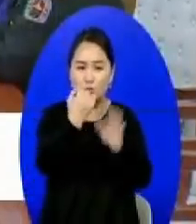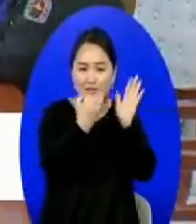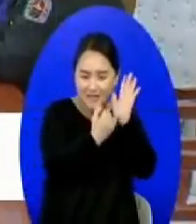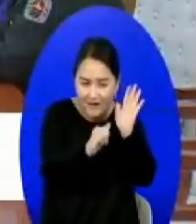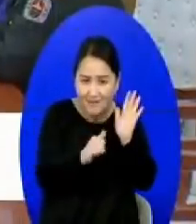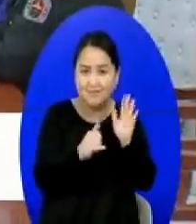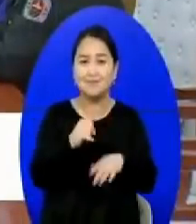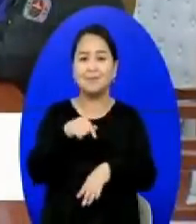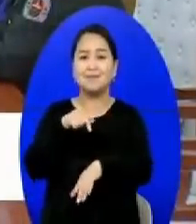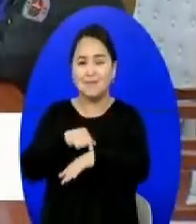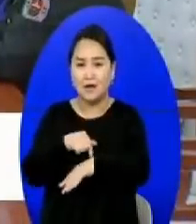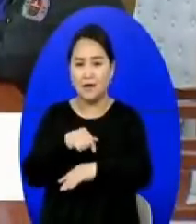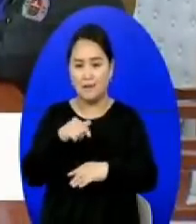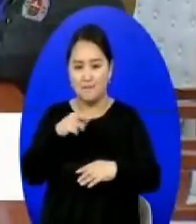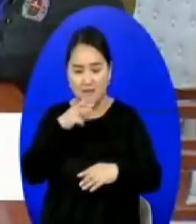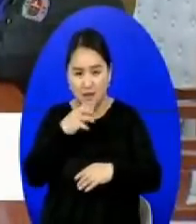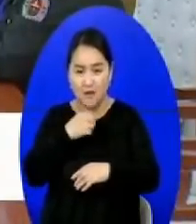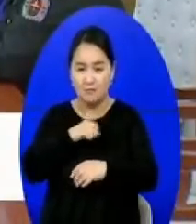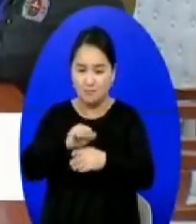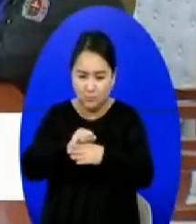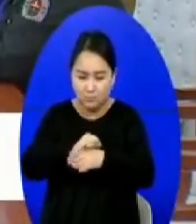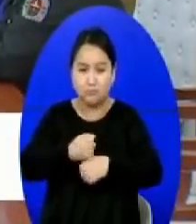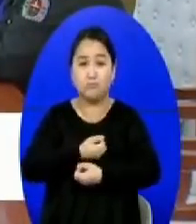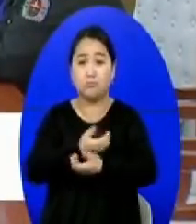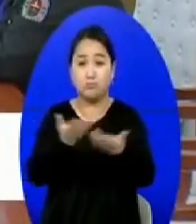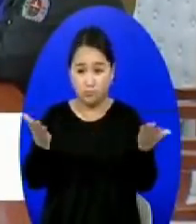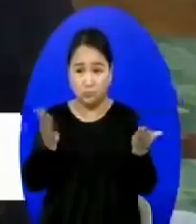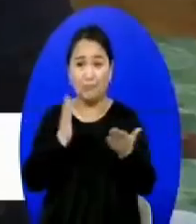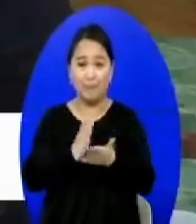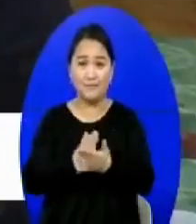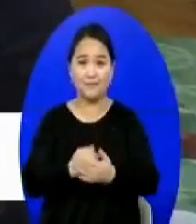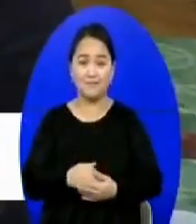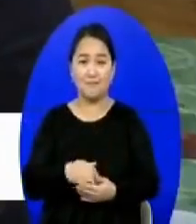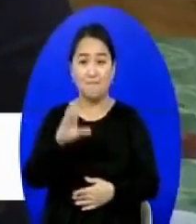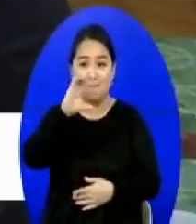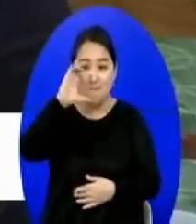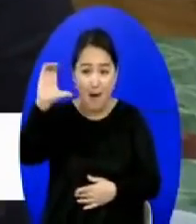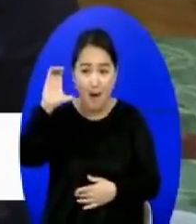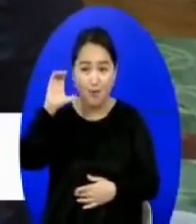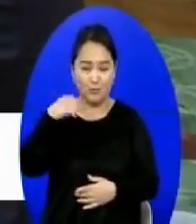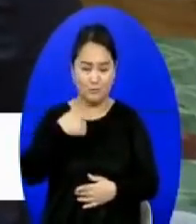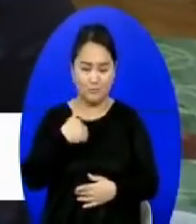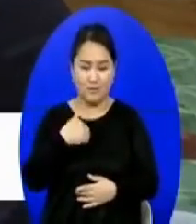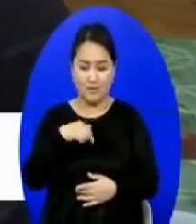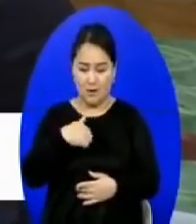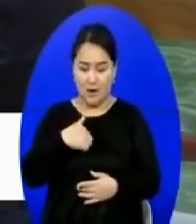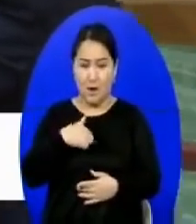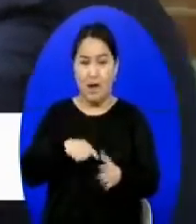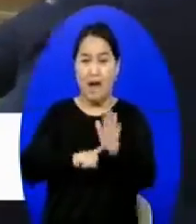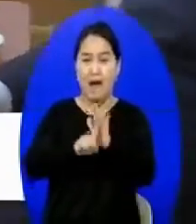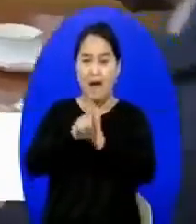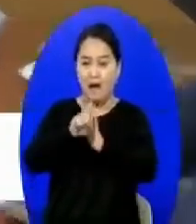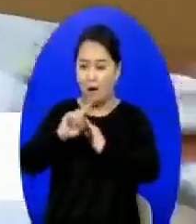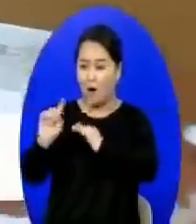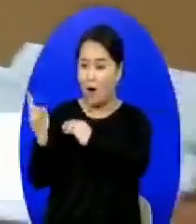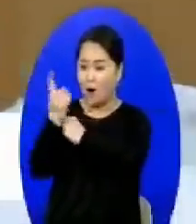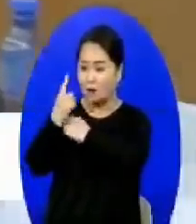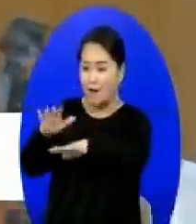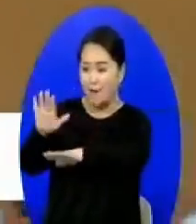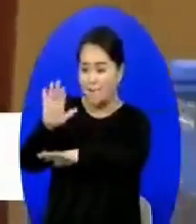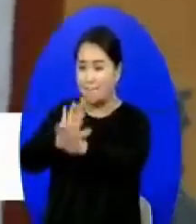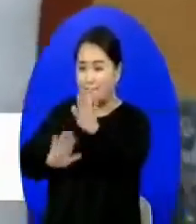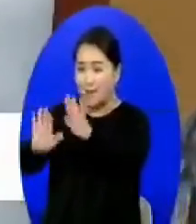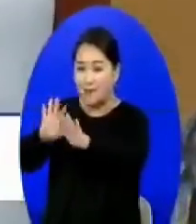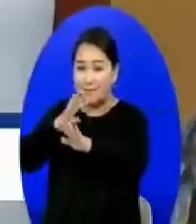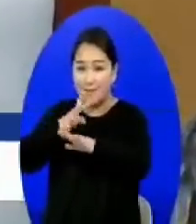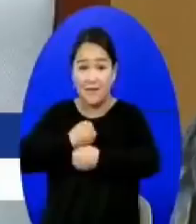контент мэдээ мэдээллийг бэлтгэн олон нийтэд хүргээд байна. Байгуулгын хувьд бол бид нар анх одоо онцгой байдал зарсан гэх өдрөөс эхлээд